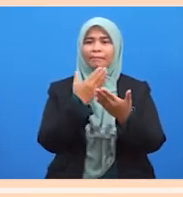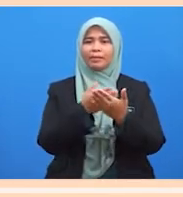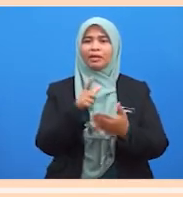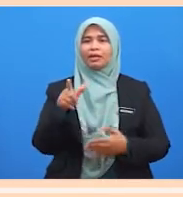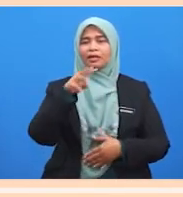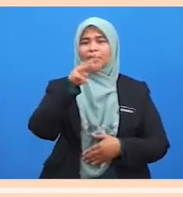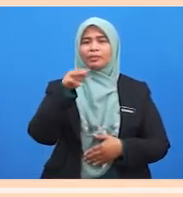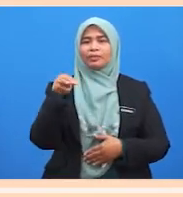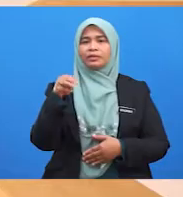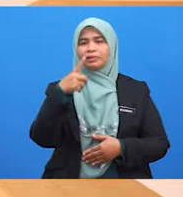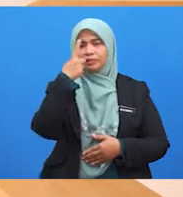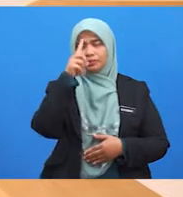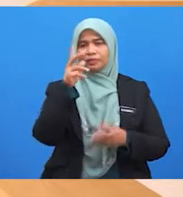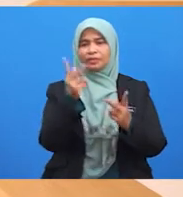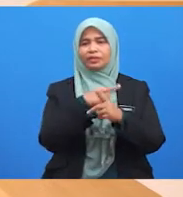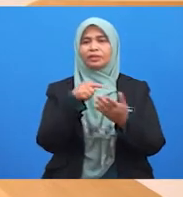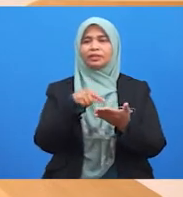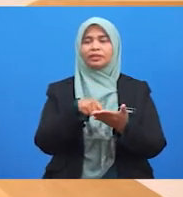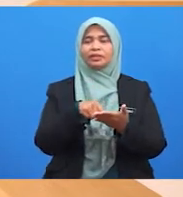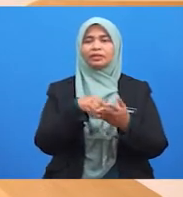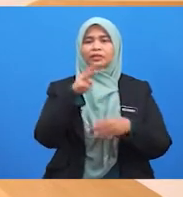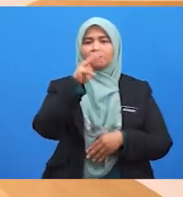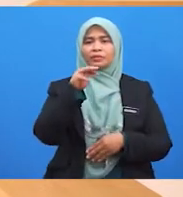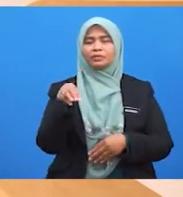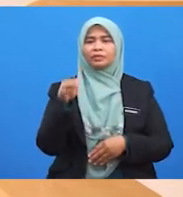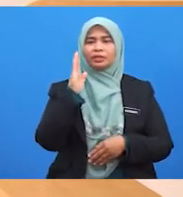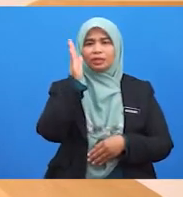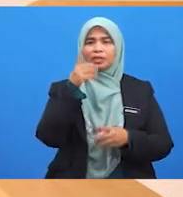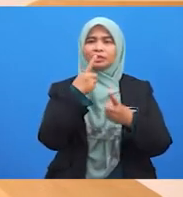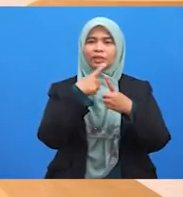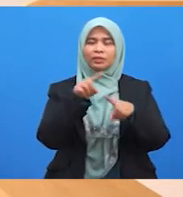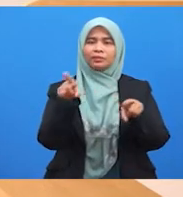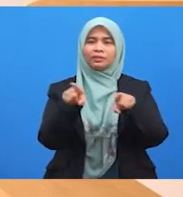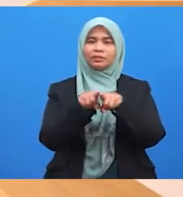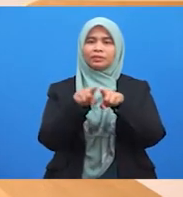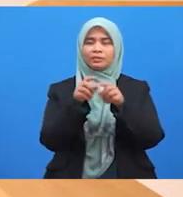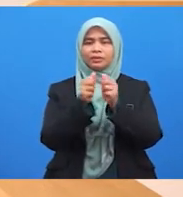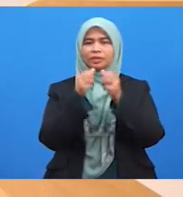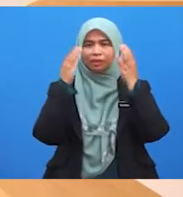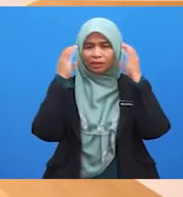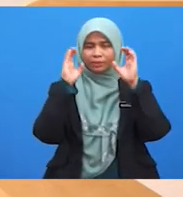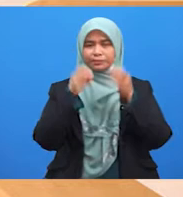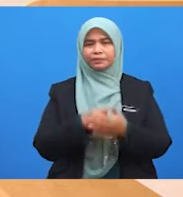Baiklah murid-murid, untuk sesi ini murid-murid akan menjawab bersama-sama dengan cikgu ya.